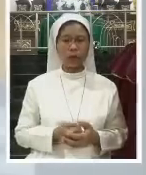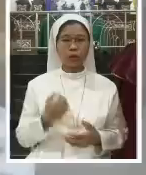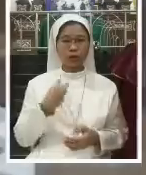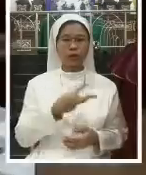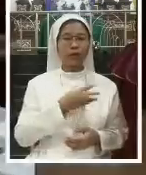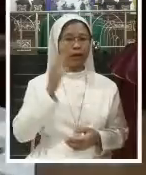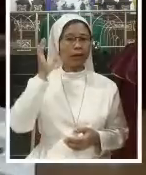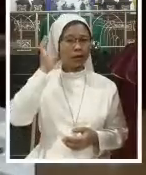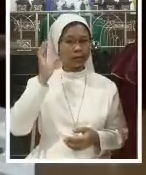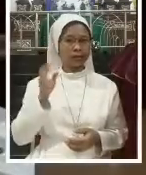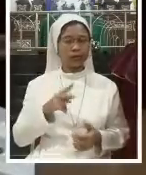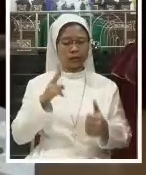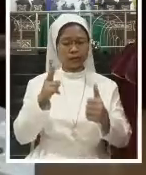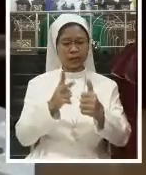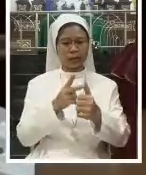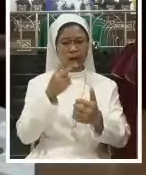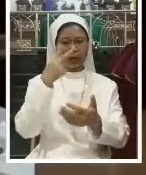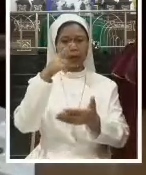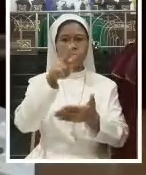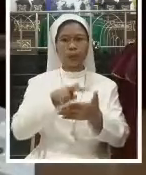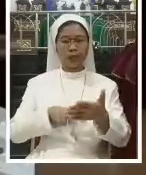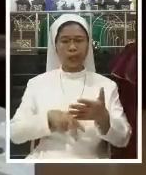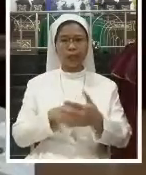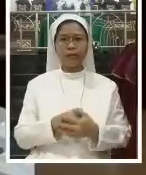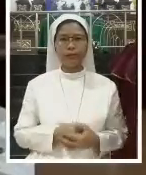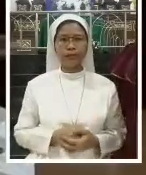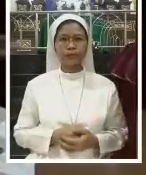Inanyogon po niya to ang ikaduwang babasahon.